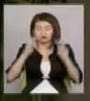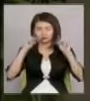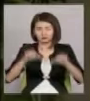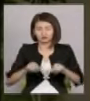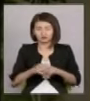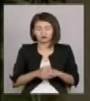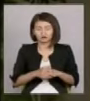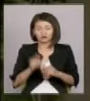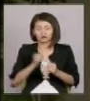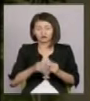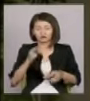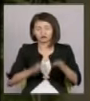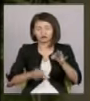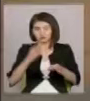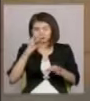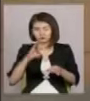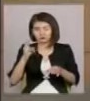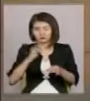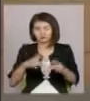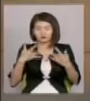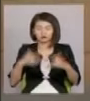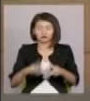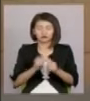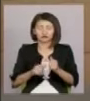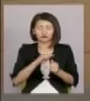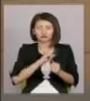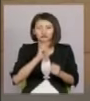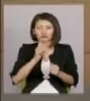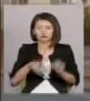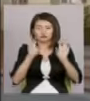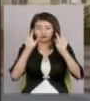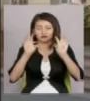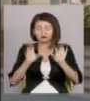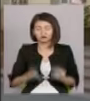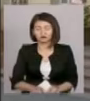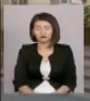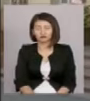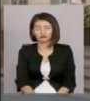У следователя появилось право на реабилитацию. Приговор еще не вступил в законную силу. Гульмира Бактярова, Ерлан Умашев, ЕРТС Ахпарат.